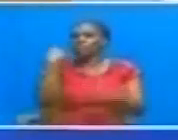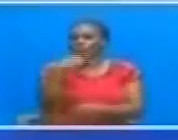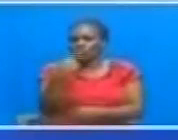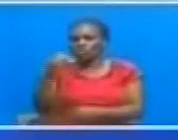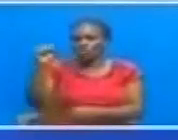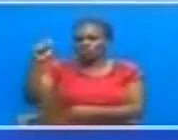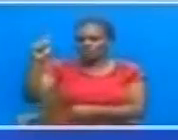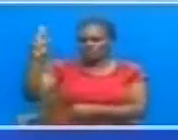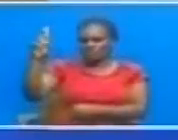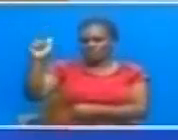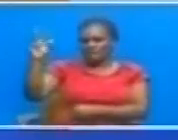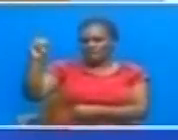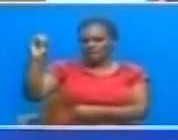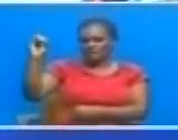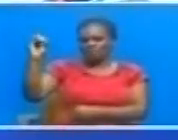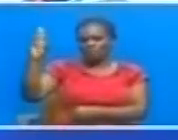Strathmore Leos.